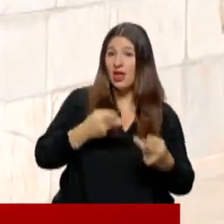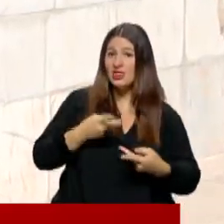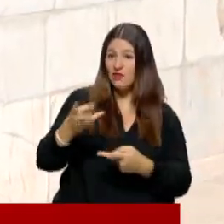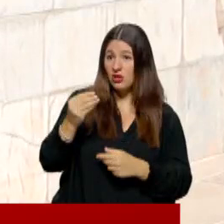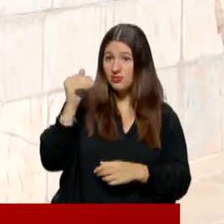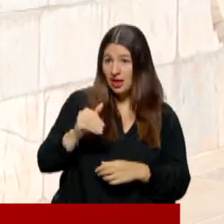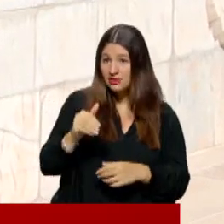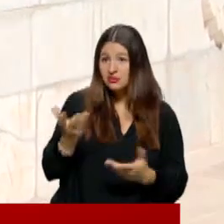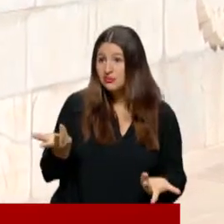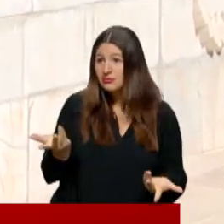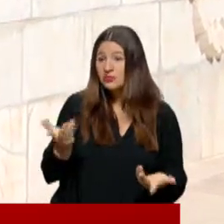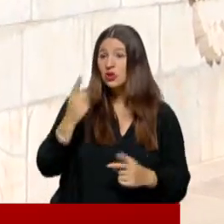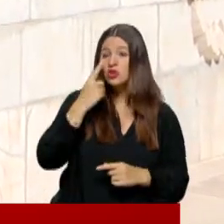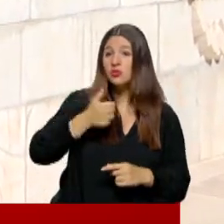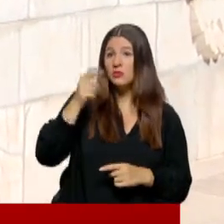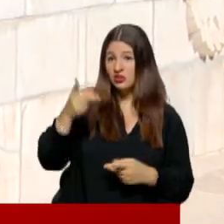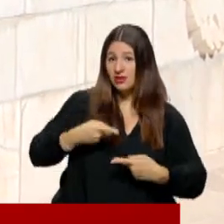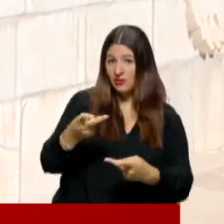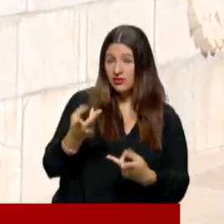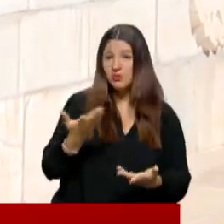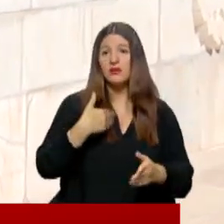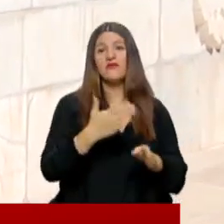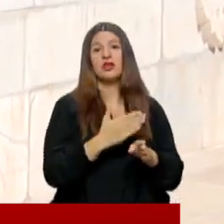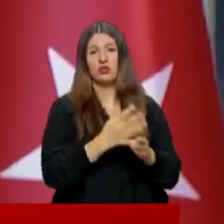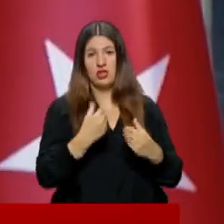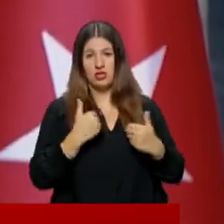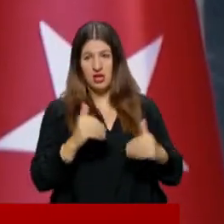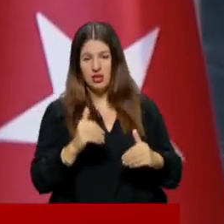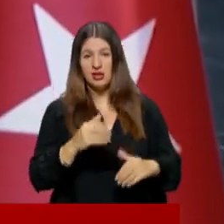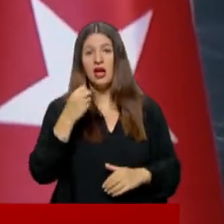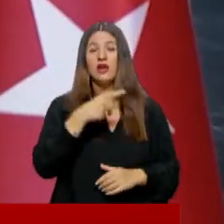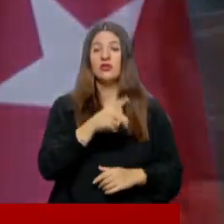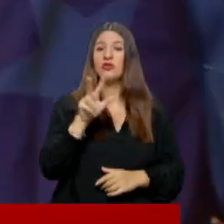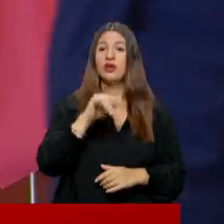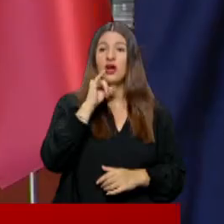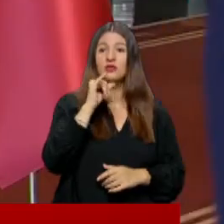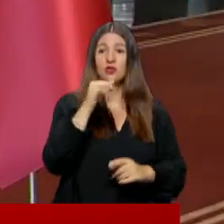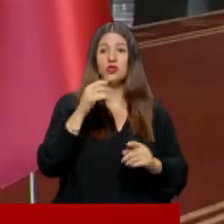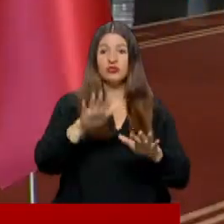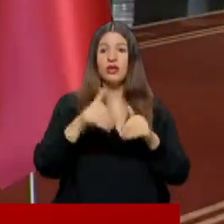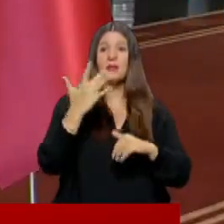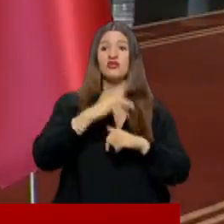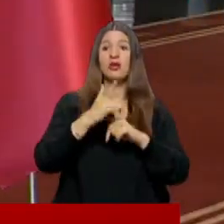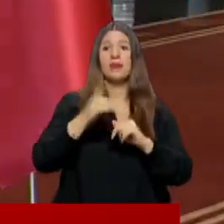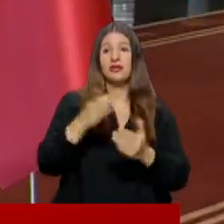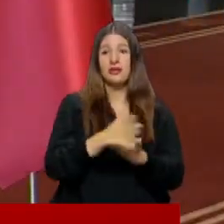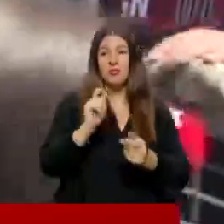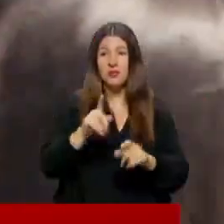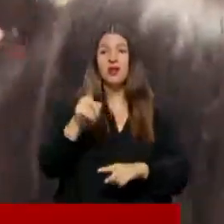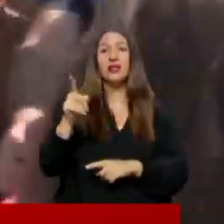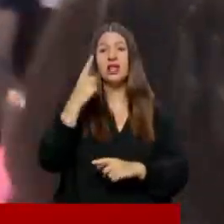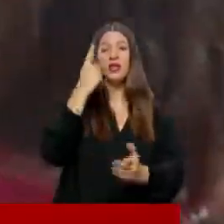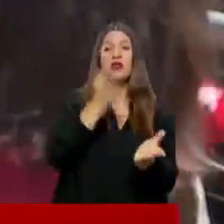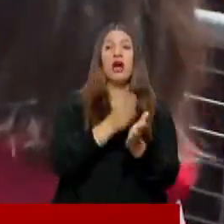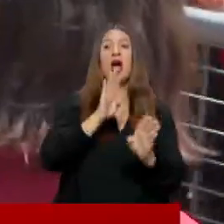davetli olarak mı geldiniz? Hayır, vatandaş olarak geldik. Erdoğan 30 Ağustos törenlerine Beştepe'de devam ederken